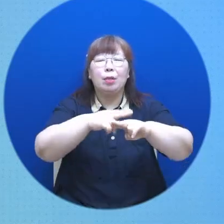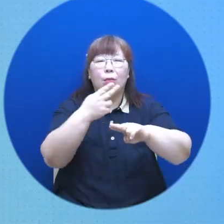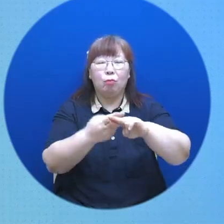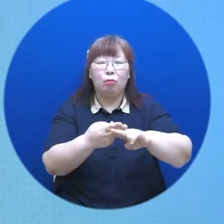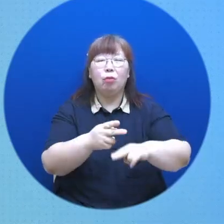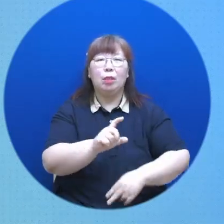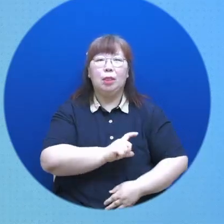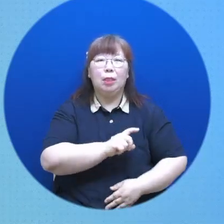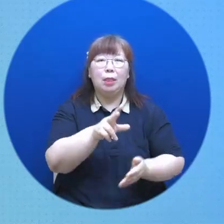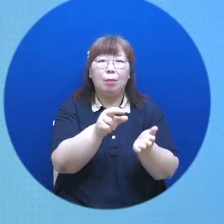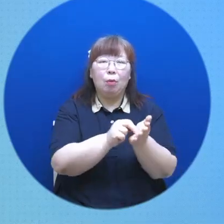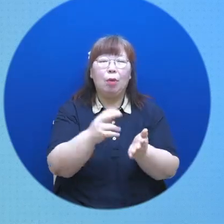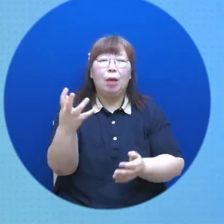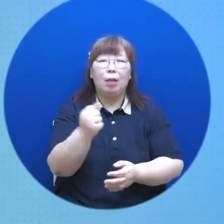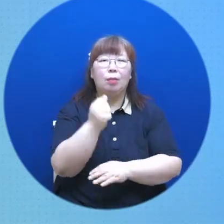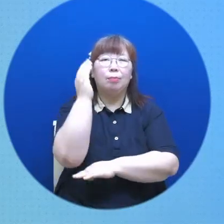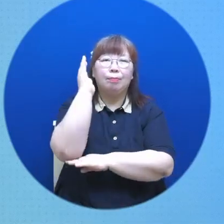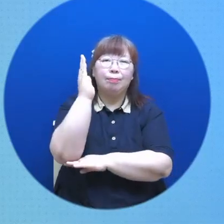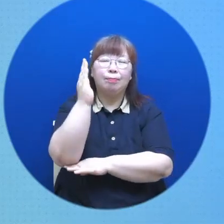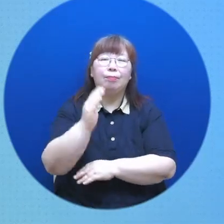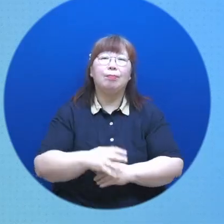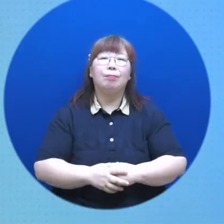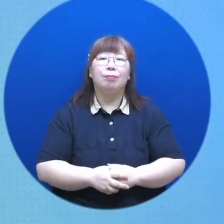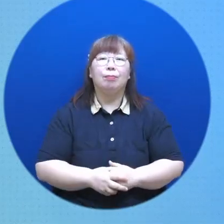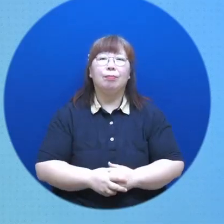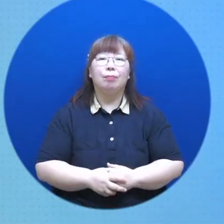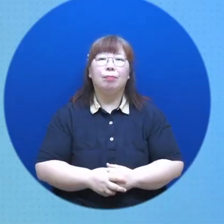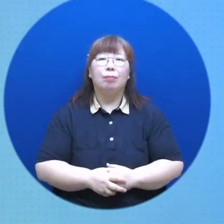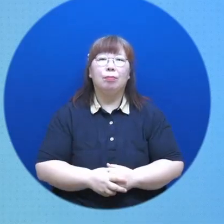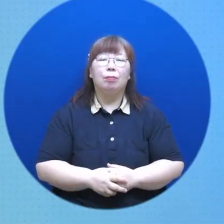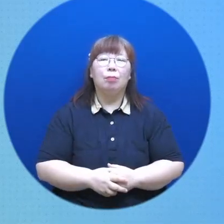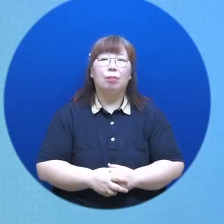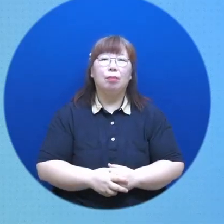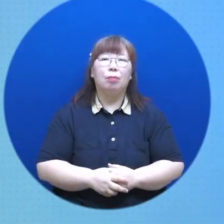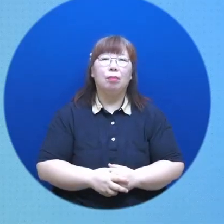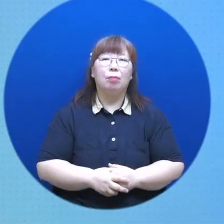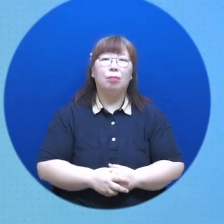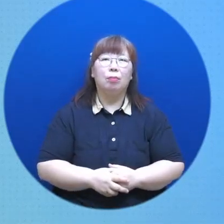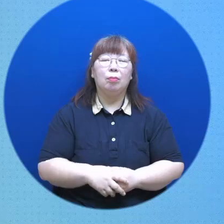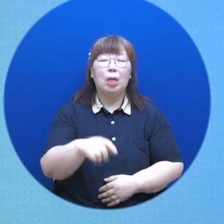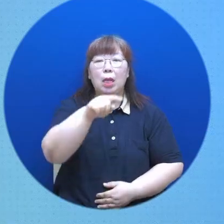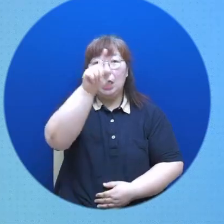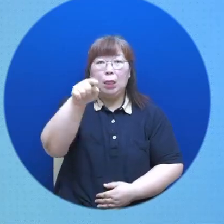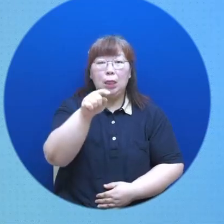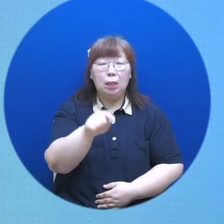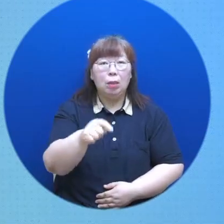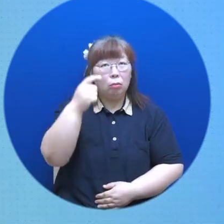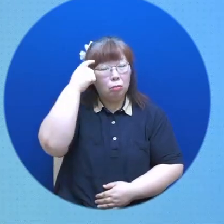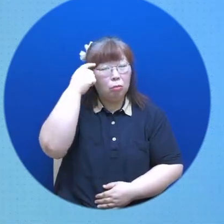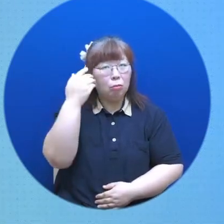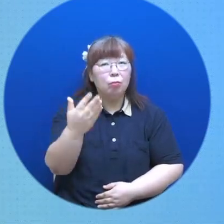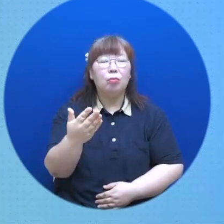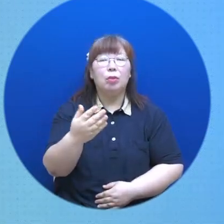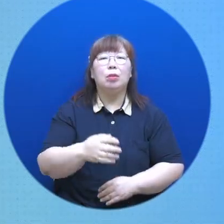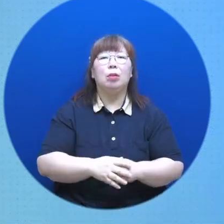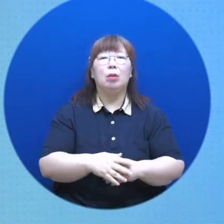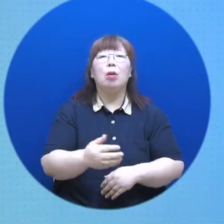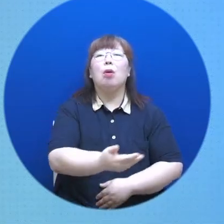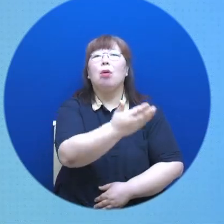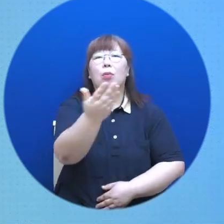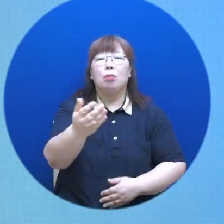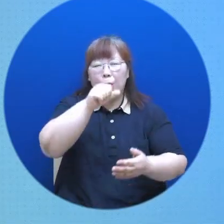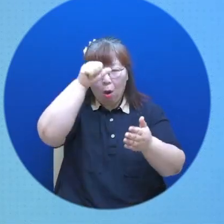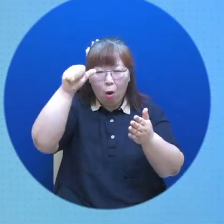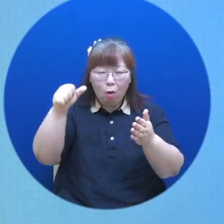여러분과 말씀을 나누고자 합니다. 질문으로 설교를 시작해 볼게요. 여러분은 평생